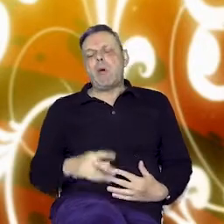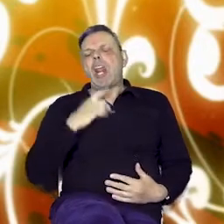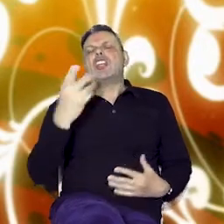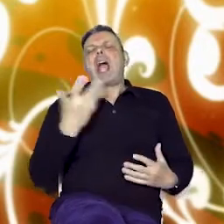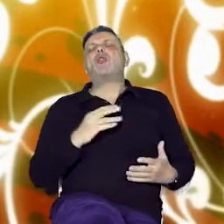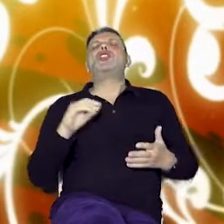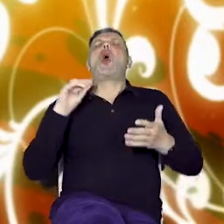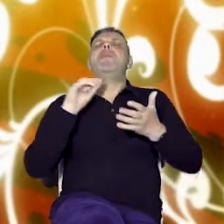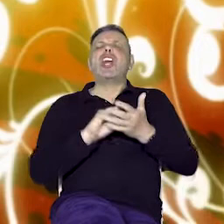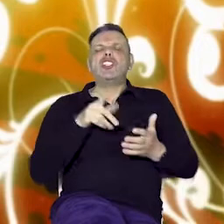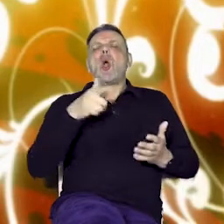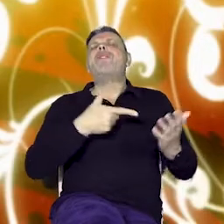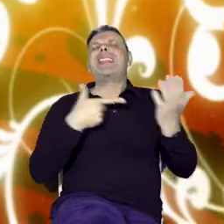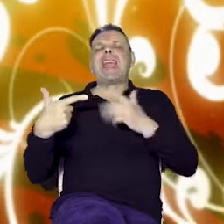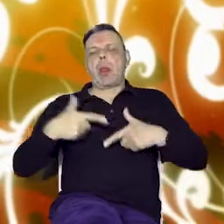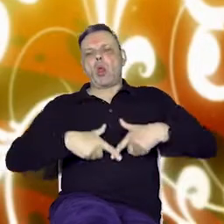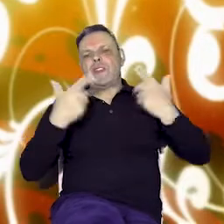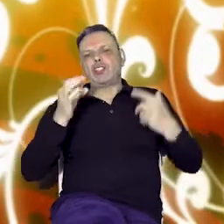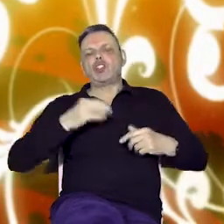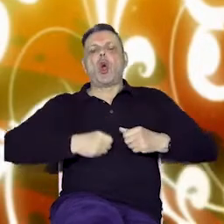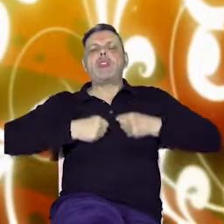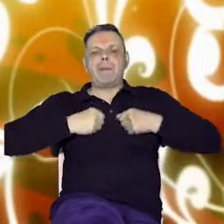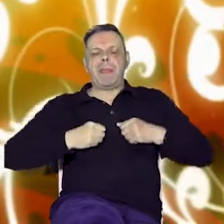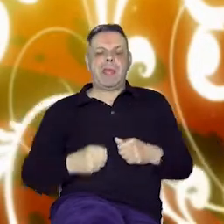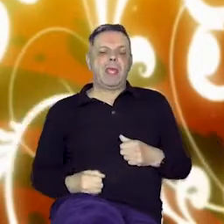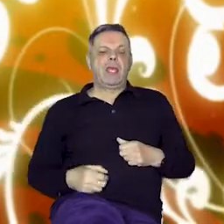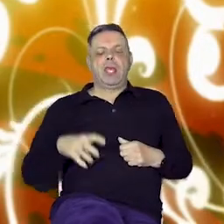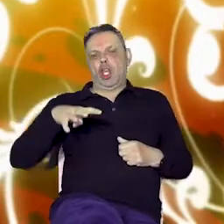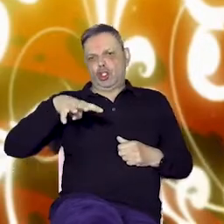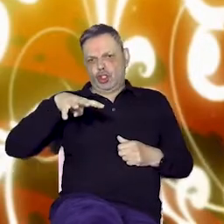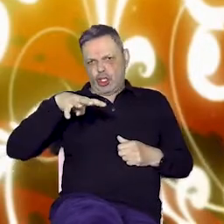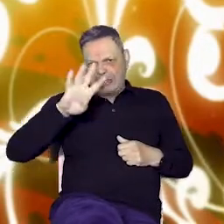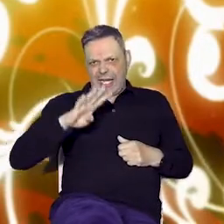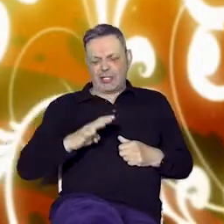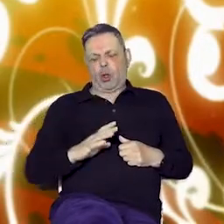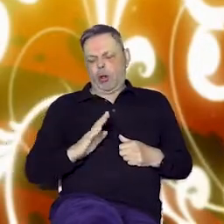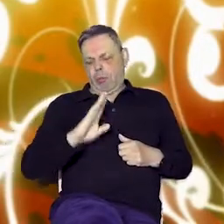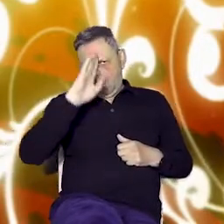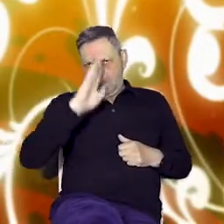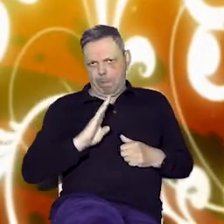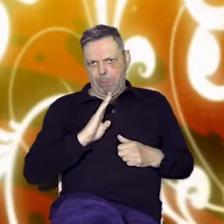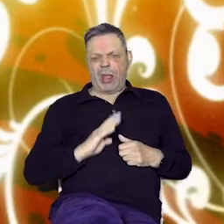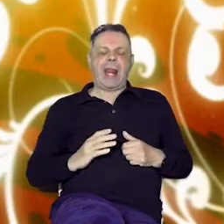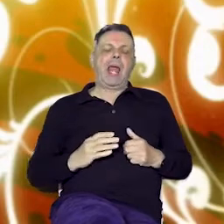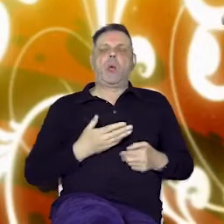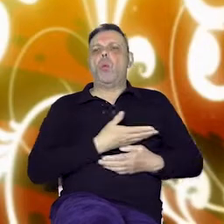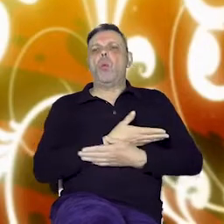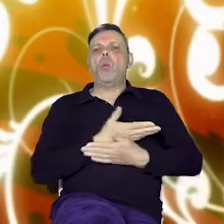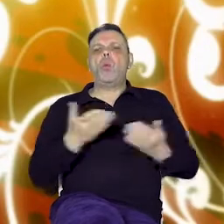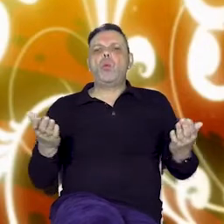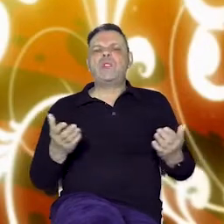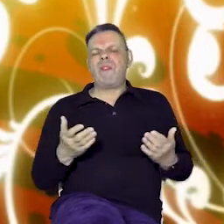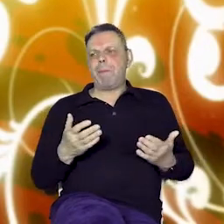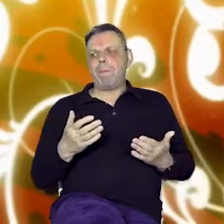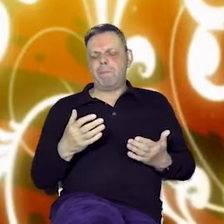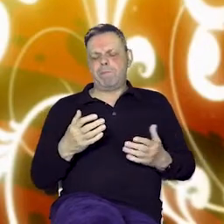obilježite taj tjedan osviještenost o debljini. Znači, 14. to je već ponedjeljak, u svim ispostavama